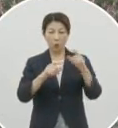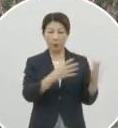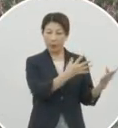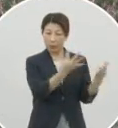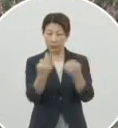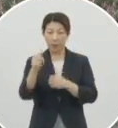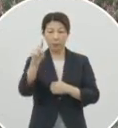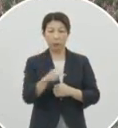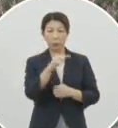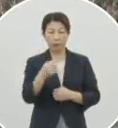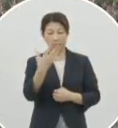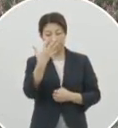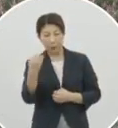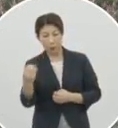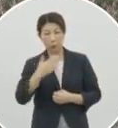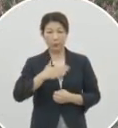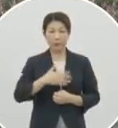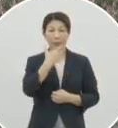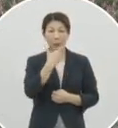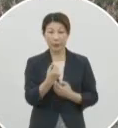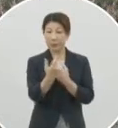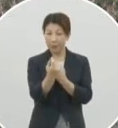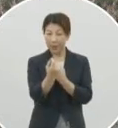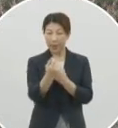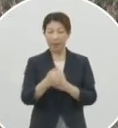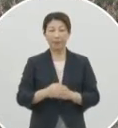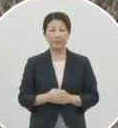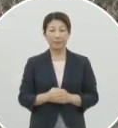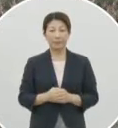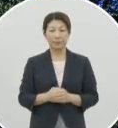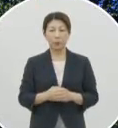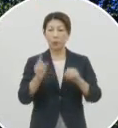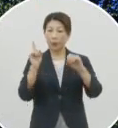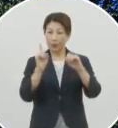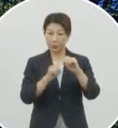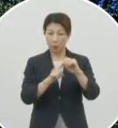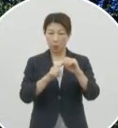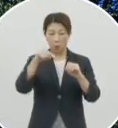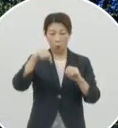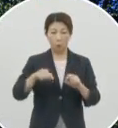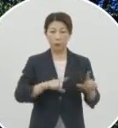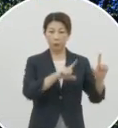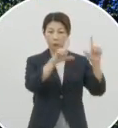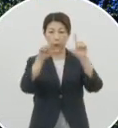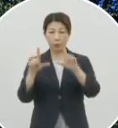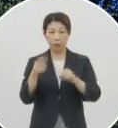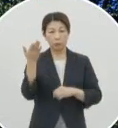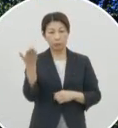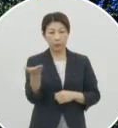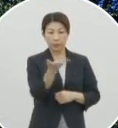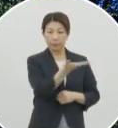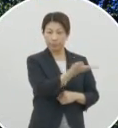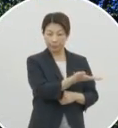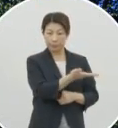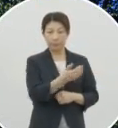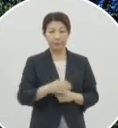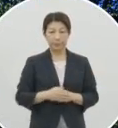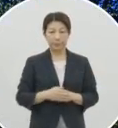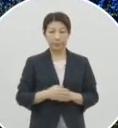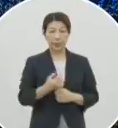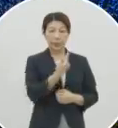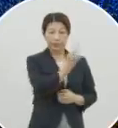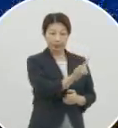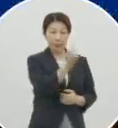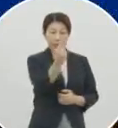人に愛知の魅力を知ってもらいたいよね。そのためにも愛知に住むかずさちゃんたちが県内